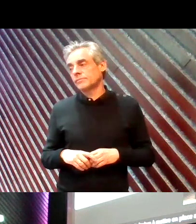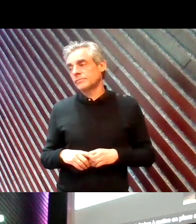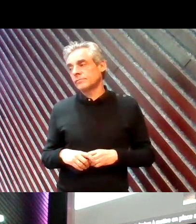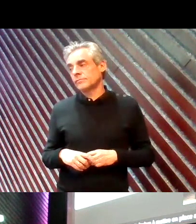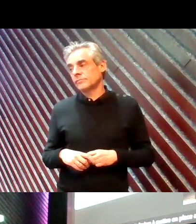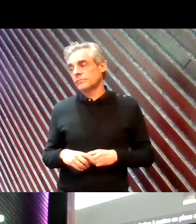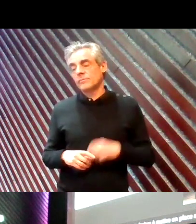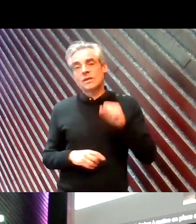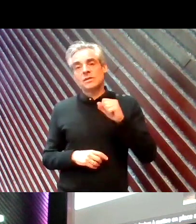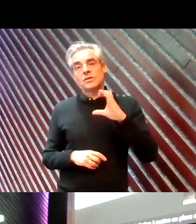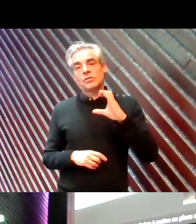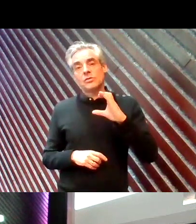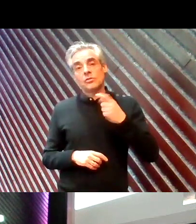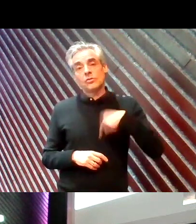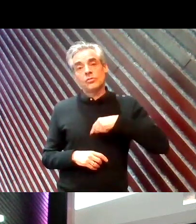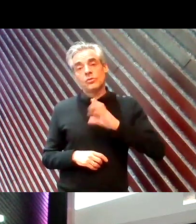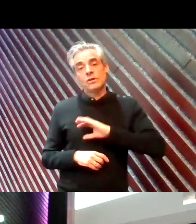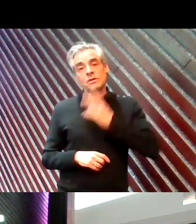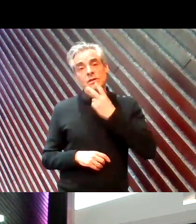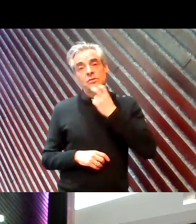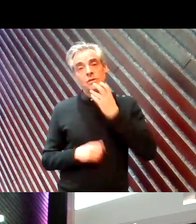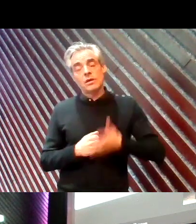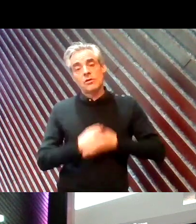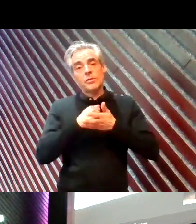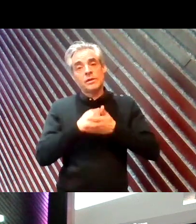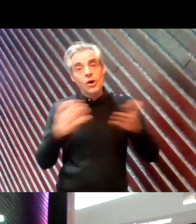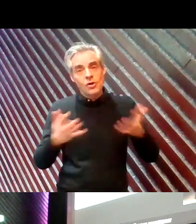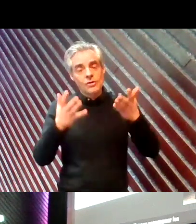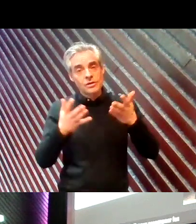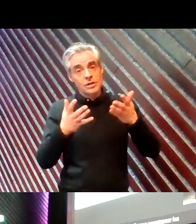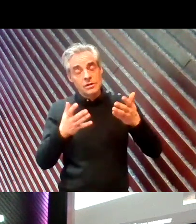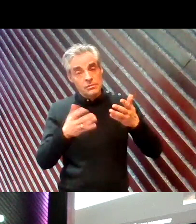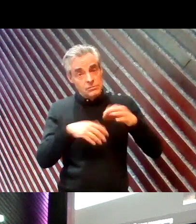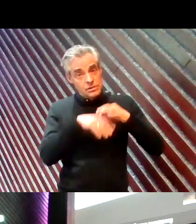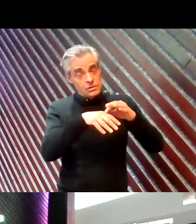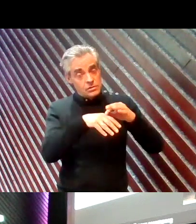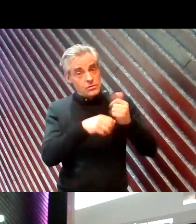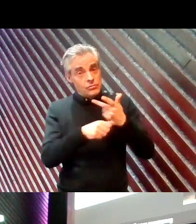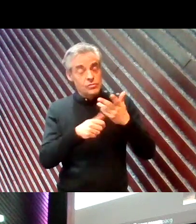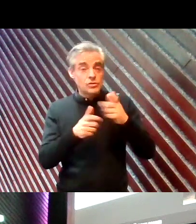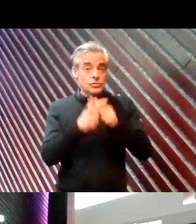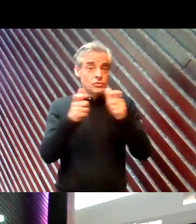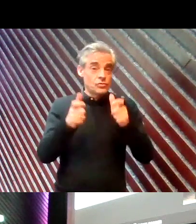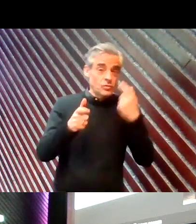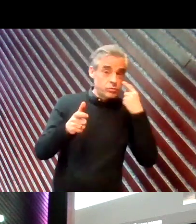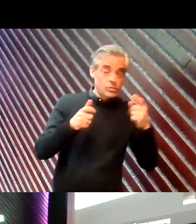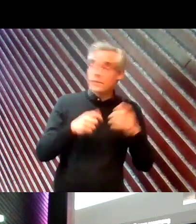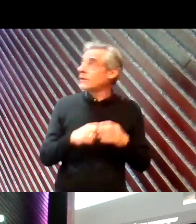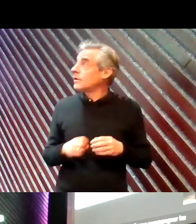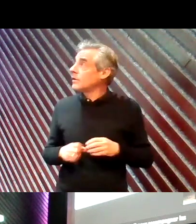Strico, on est là pour accompagner les citoyens et les encourager, accompagner différentes structures à